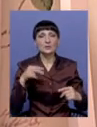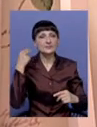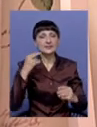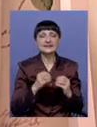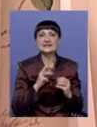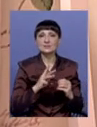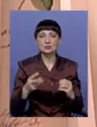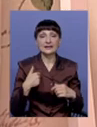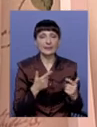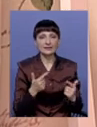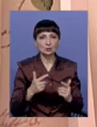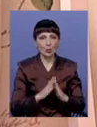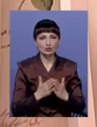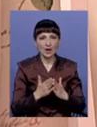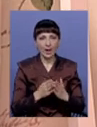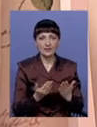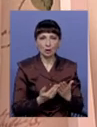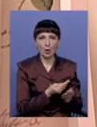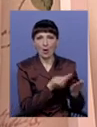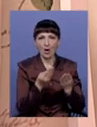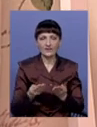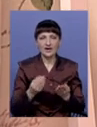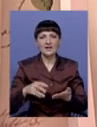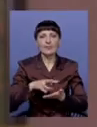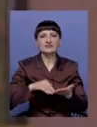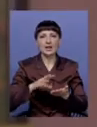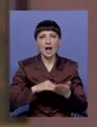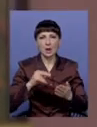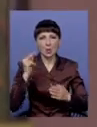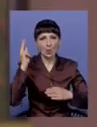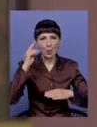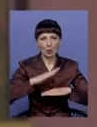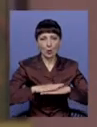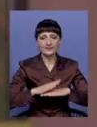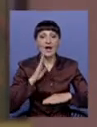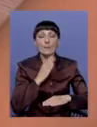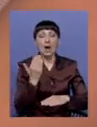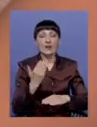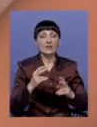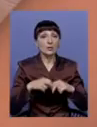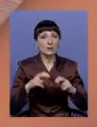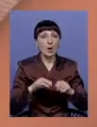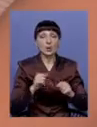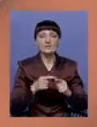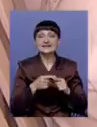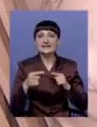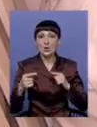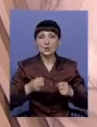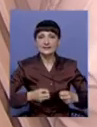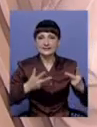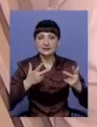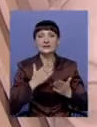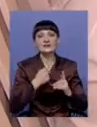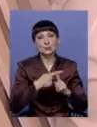время я подготовлю учебники и повторяем матчей л мама алины уже проанализировал а у дистанционного обучения есть свои